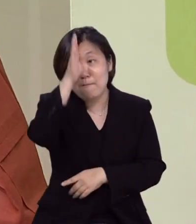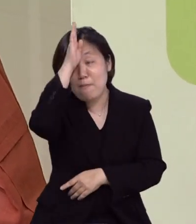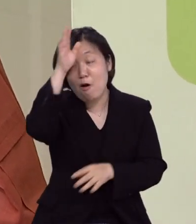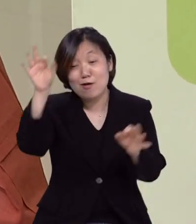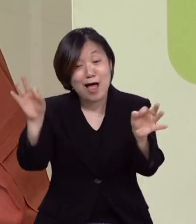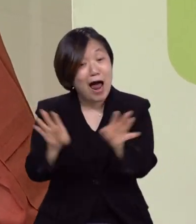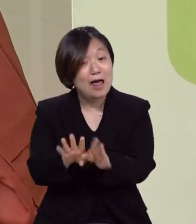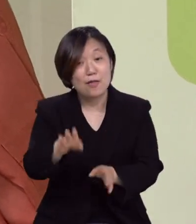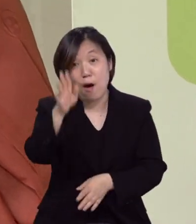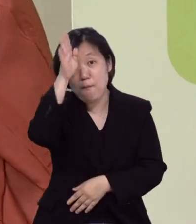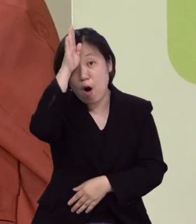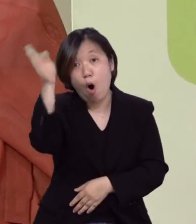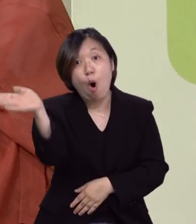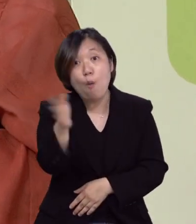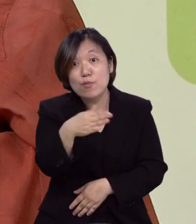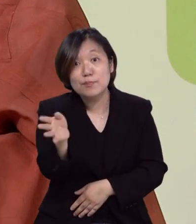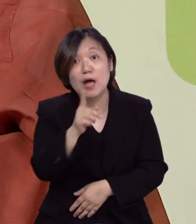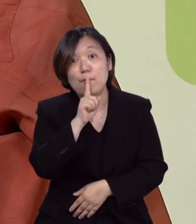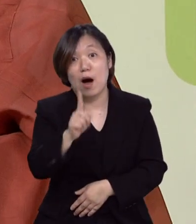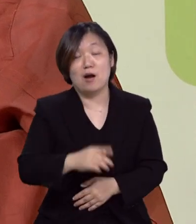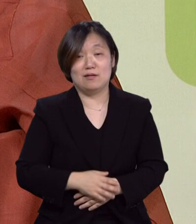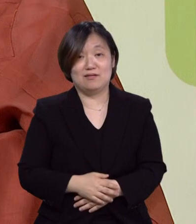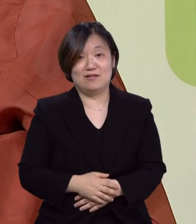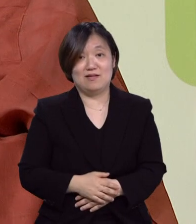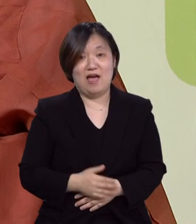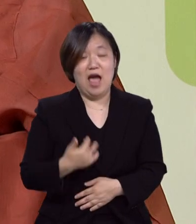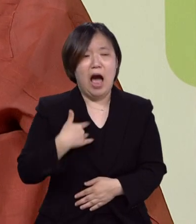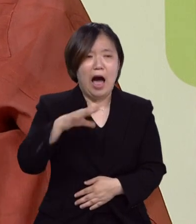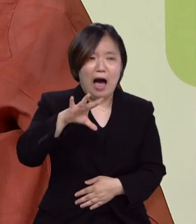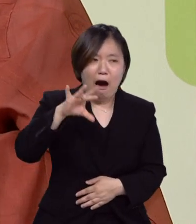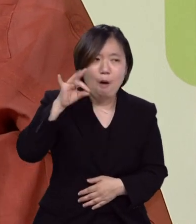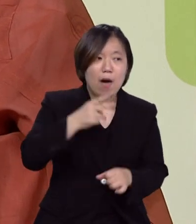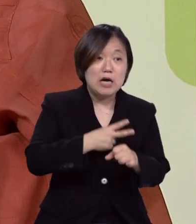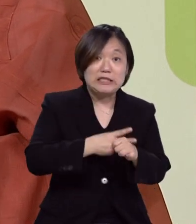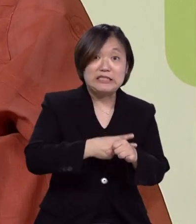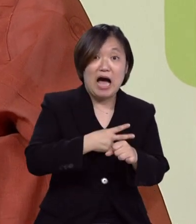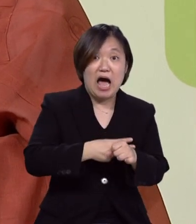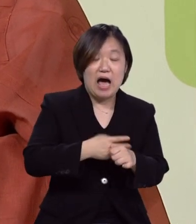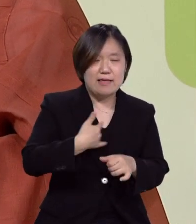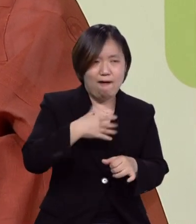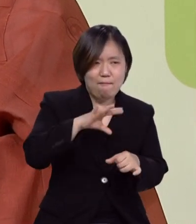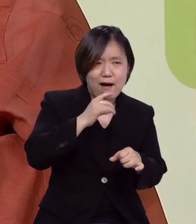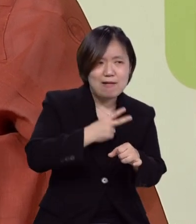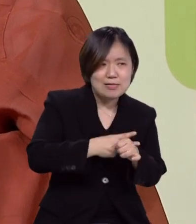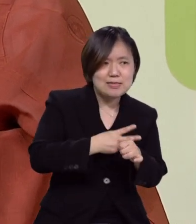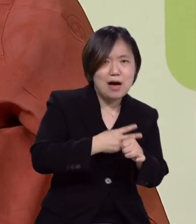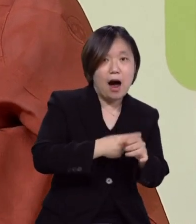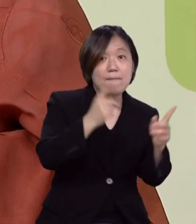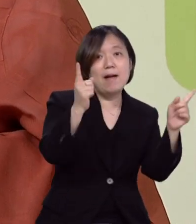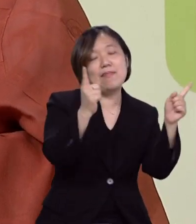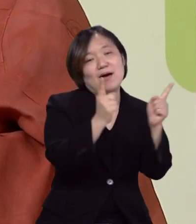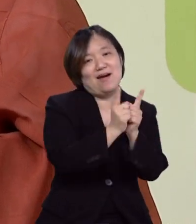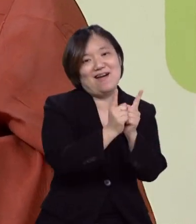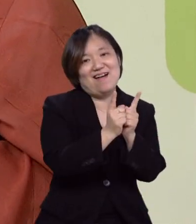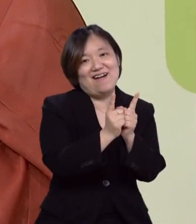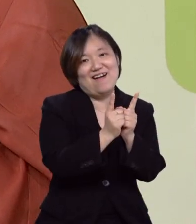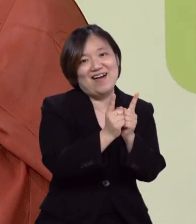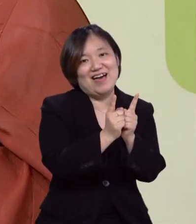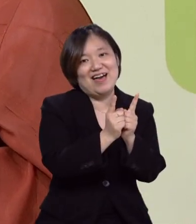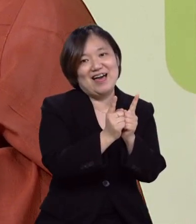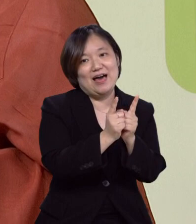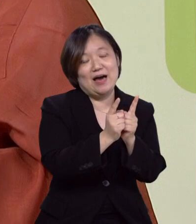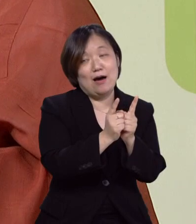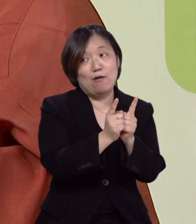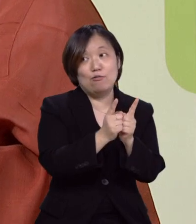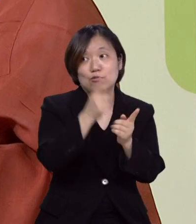처음 자기를 진로 해줬던 그 의사를 만났대 그 의사한테 다시 갔대 그 외국인 의사한테 그 의사가